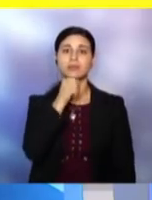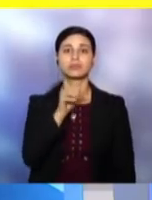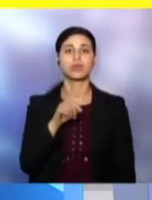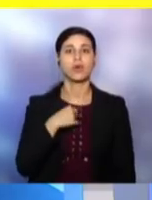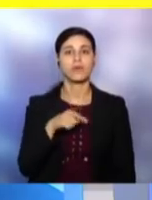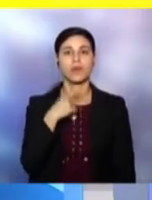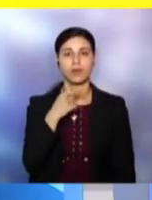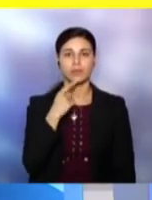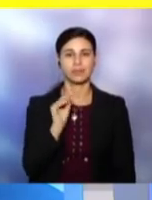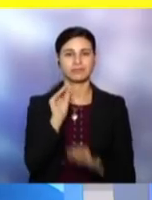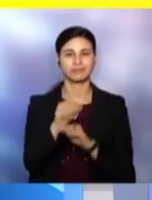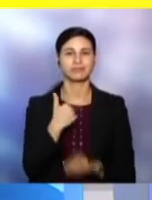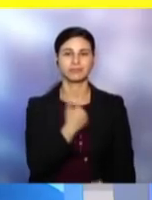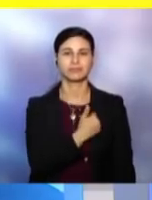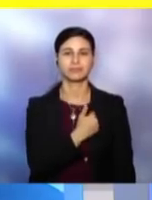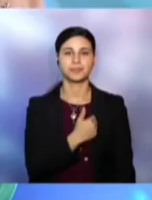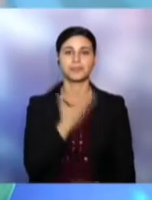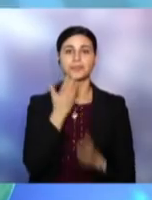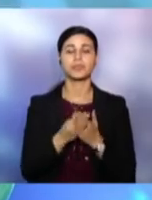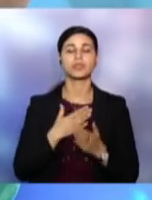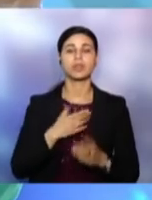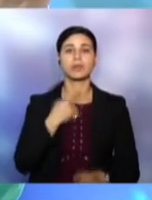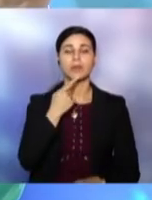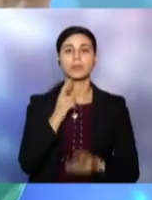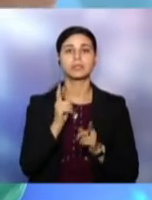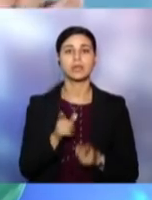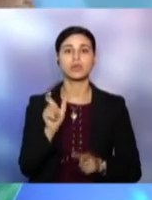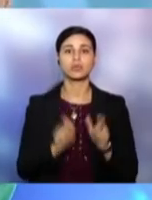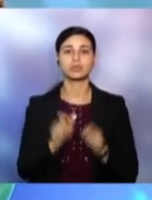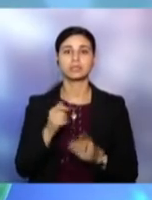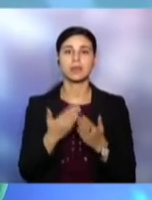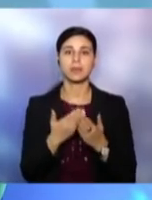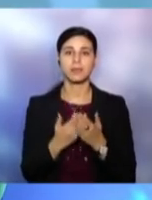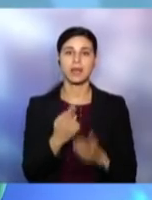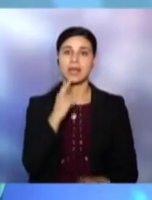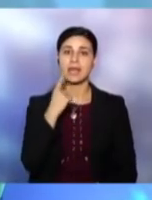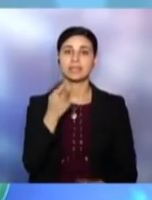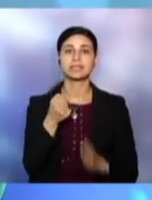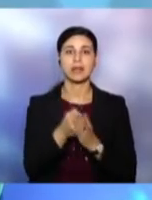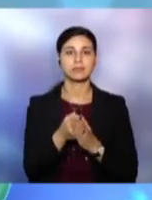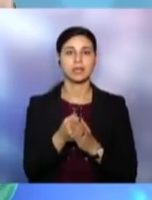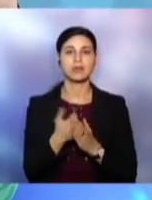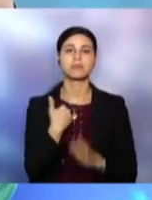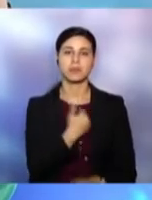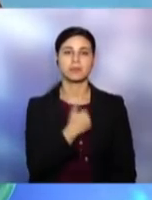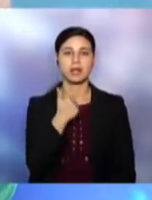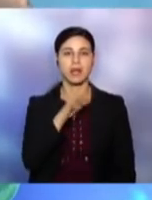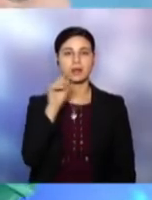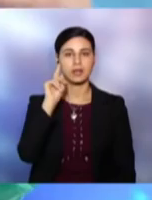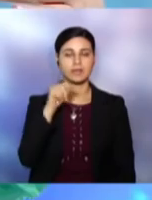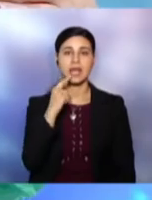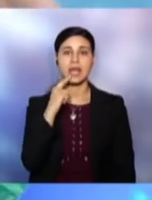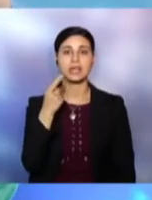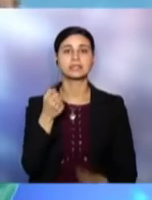ლაპარაკობთ. ერთს დავუმატოთ, თუ შეიძლება, თუ ჩვენ ლაპარაკობთ ნატურალურ რძეზე, თქვათ იგივე, ერთ წლამდე, უბრალოდ მინდა რომ კარგად დავიმახსოვროთ, რომ